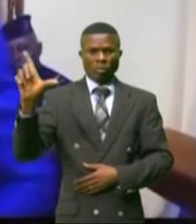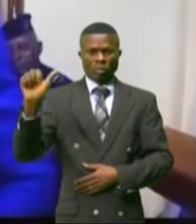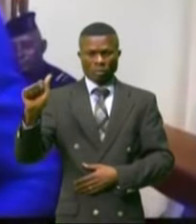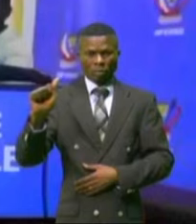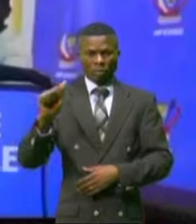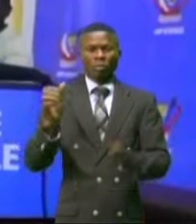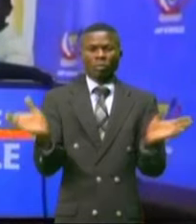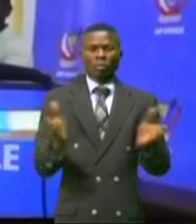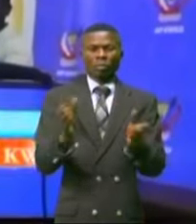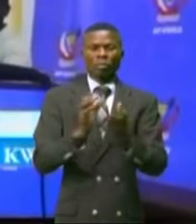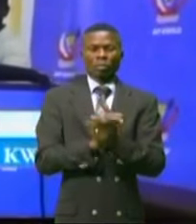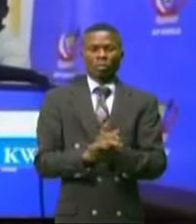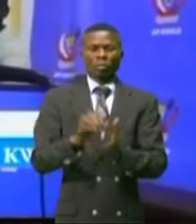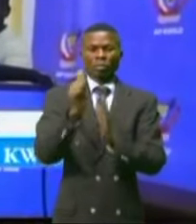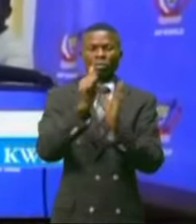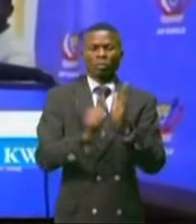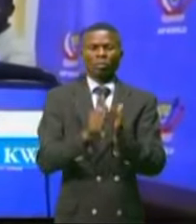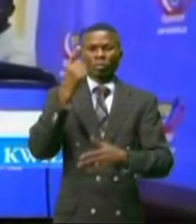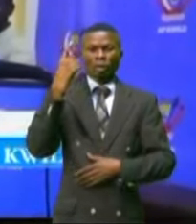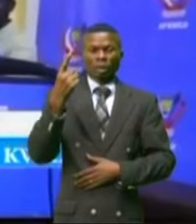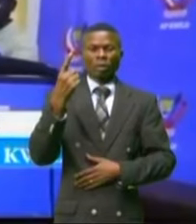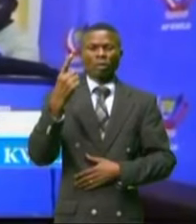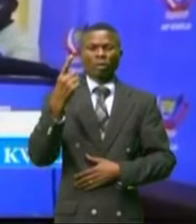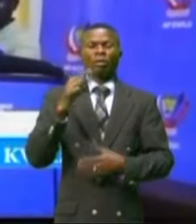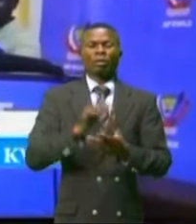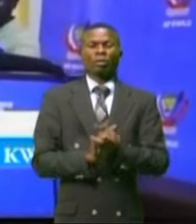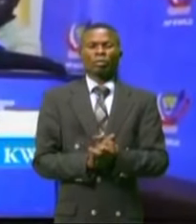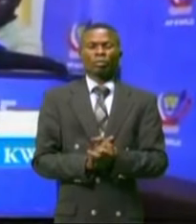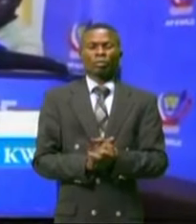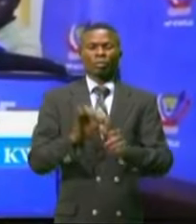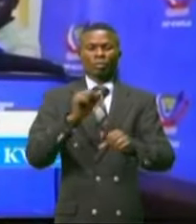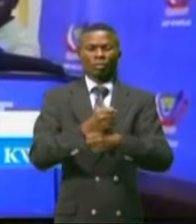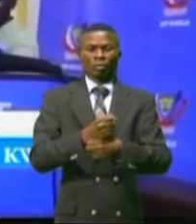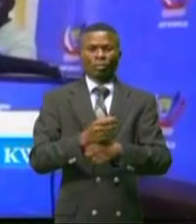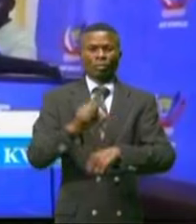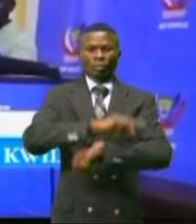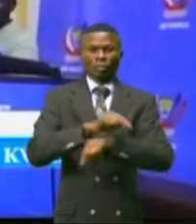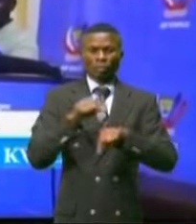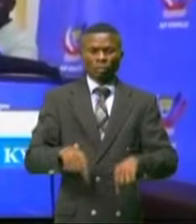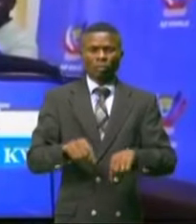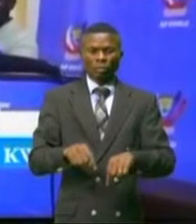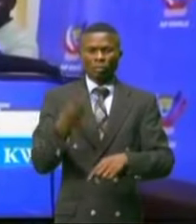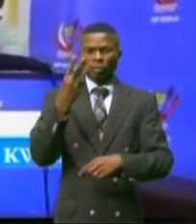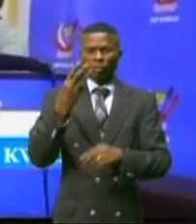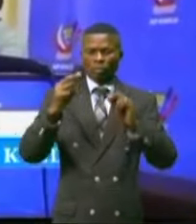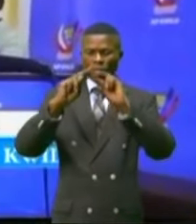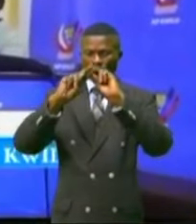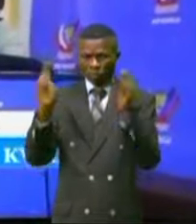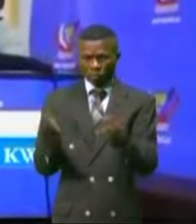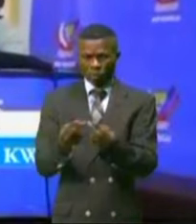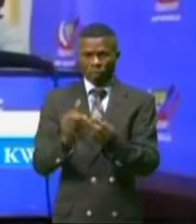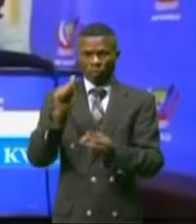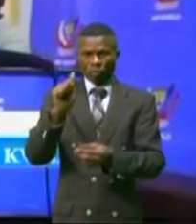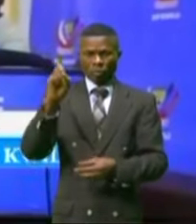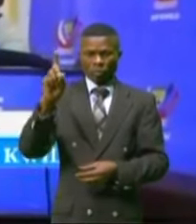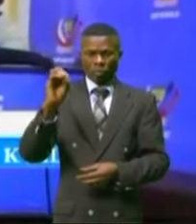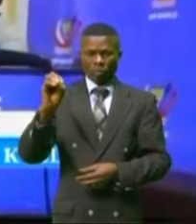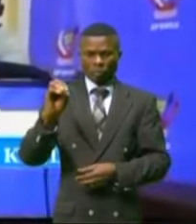fonction de rapporteur. Article 1er. Il est créé ce jour trois commissions ad hoc. Article